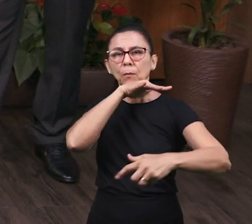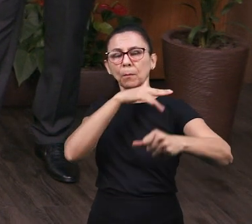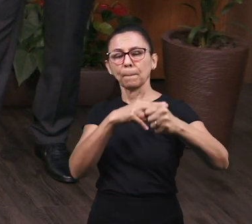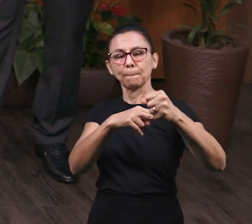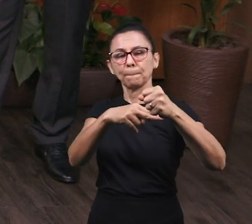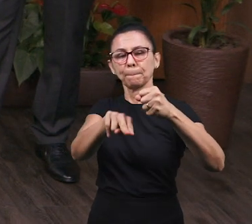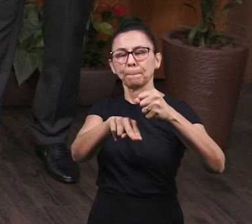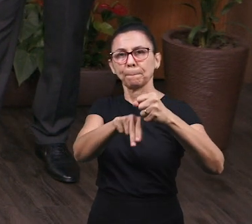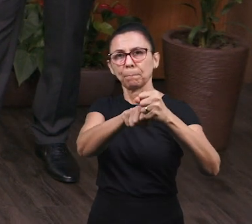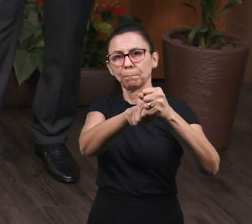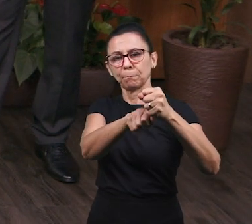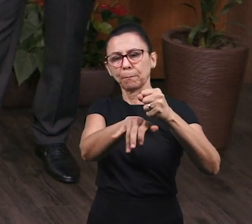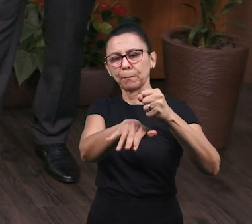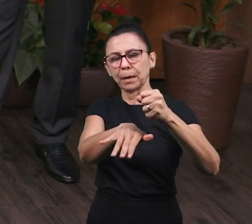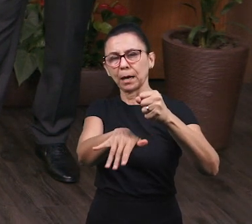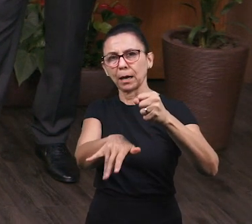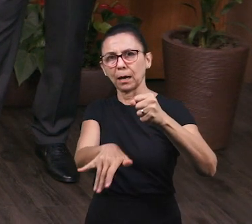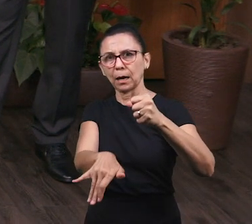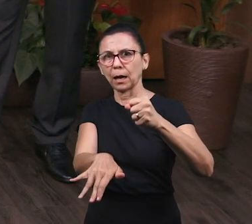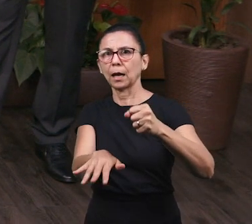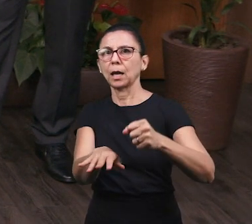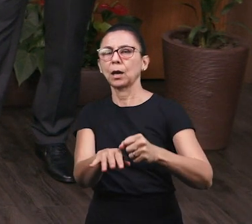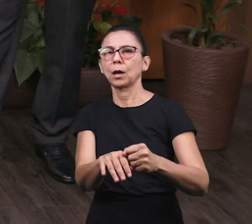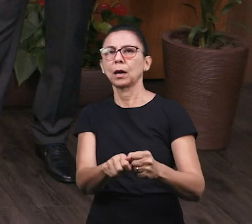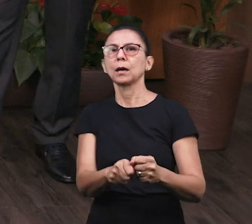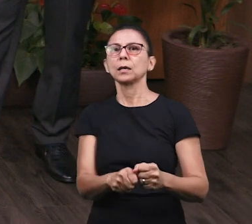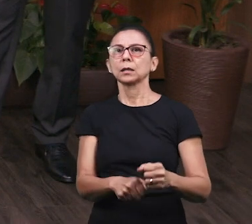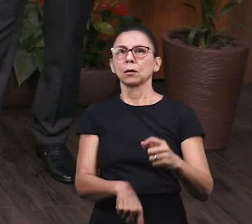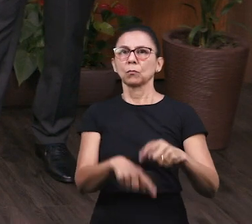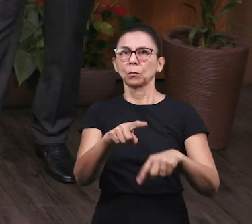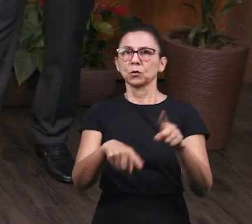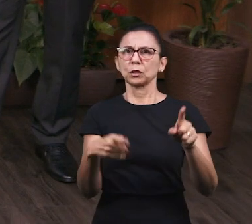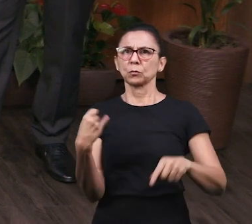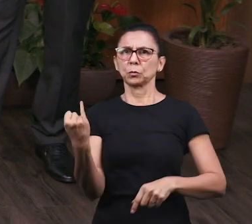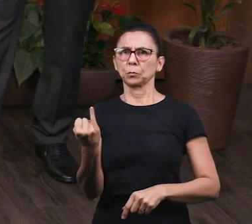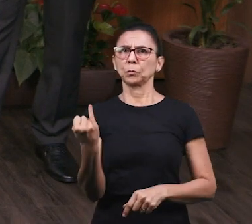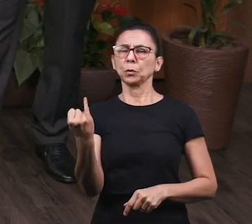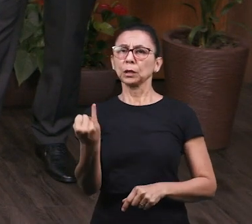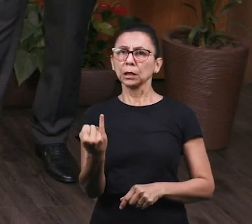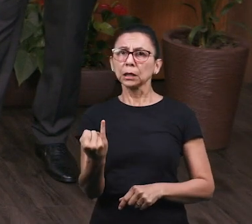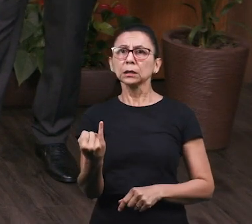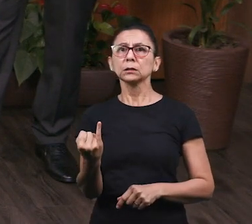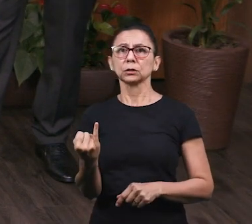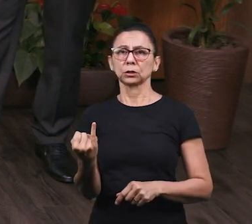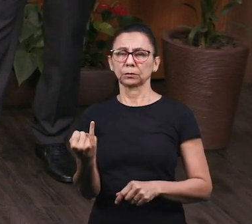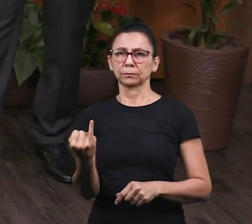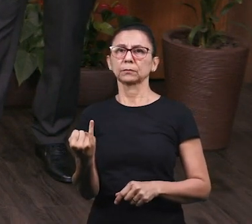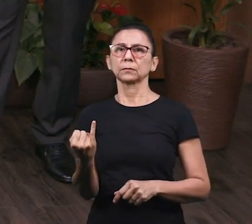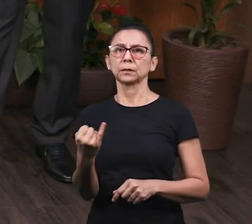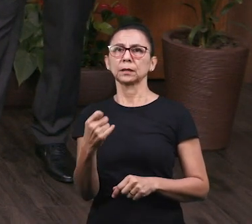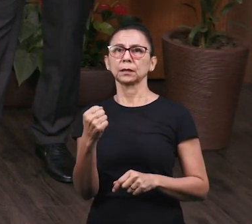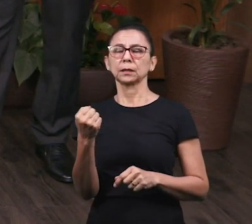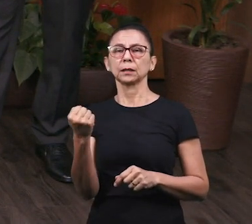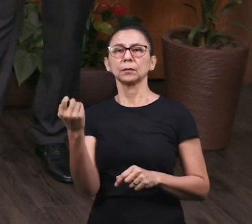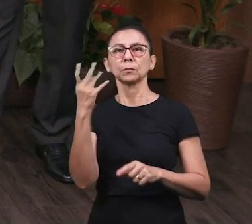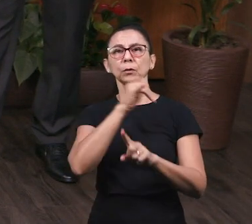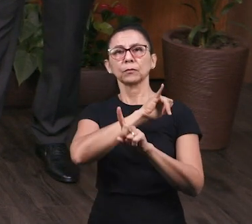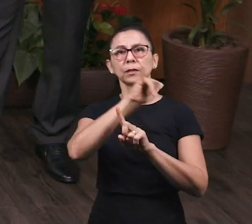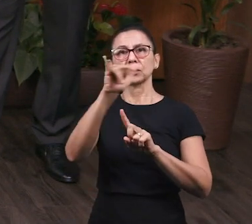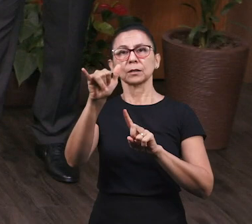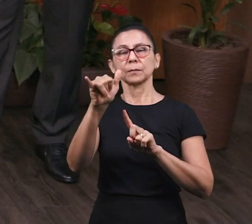aussi le plus grand objet du tabernacle, représentait prophétiquement la croix de